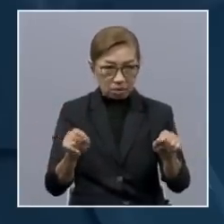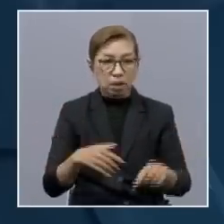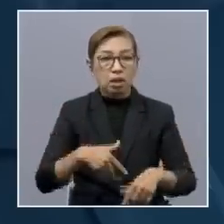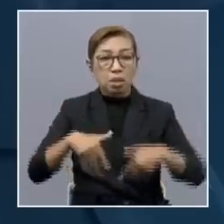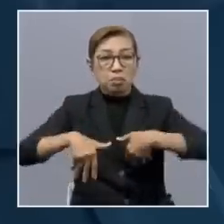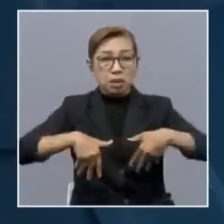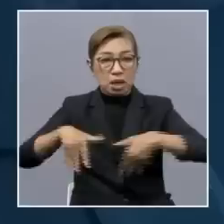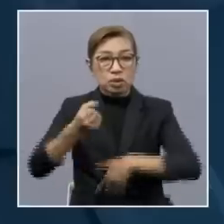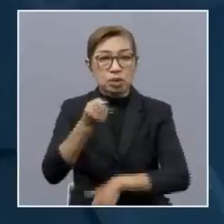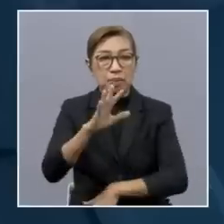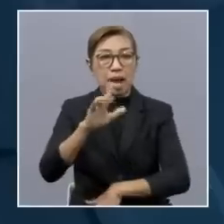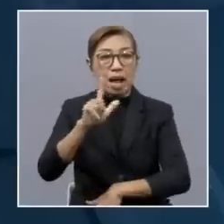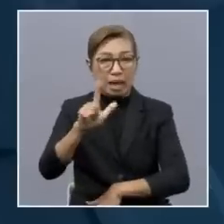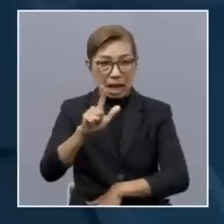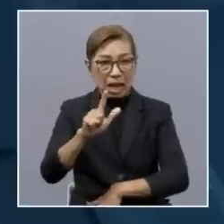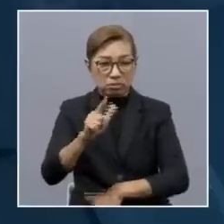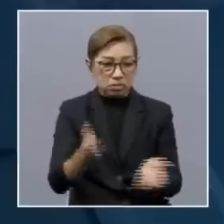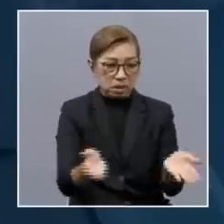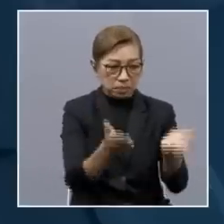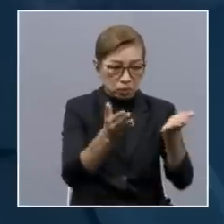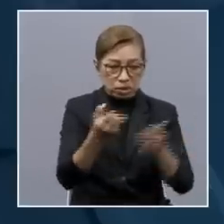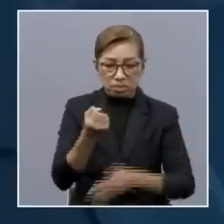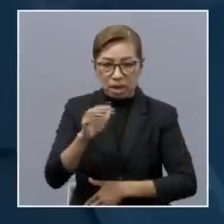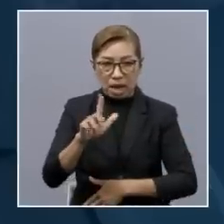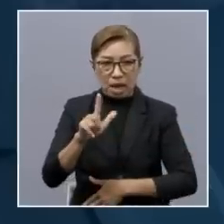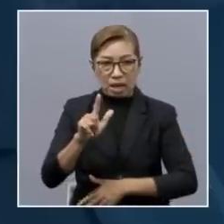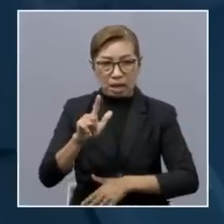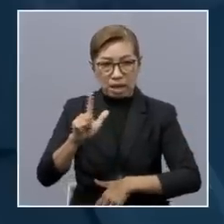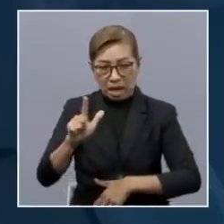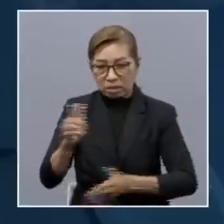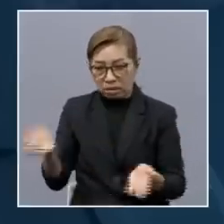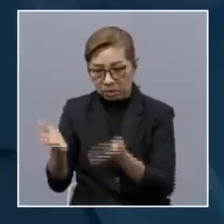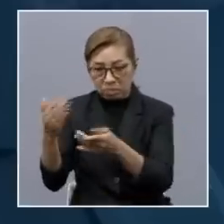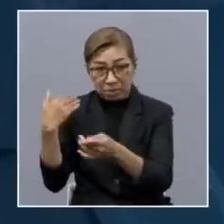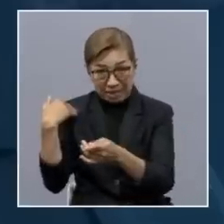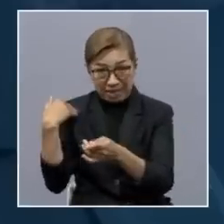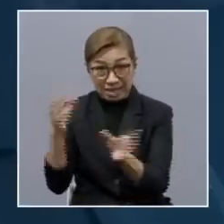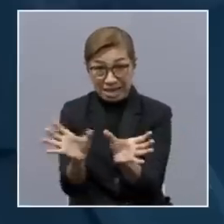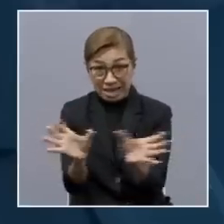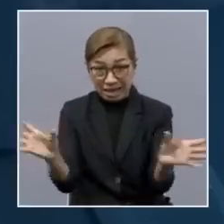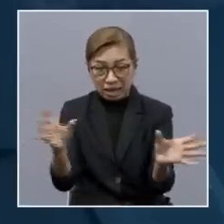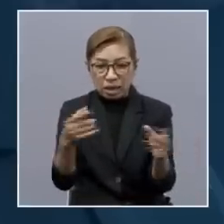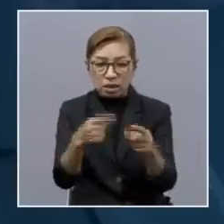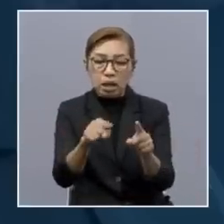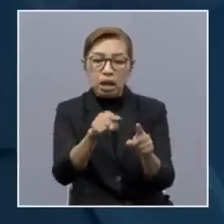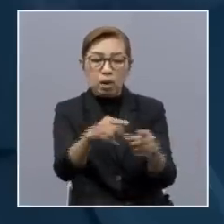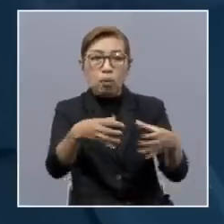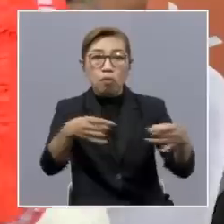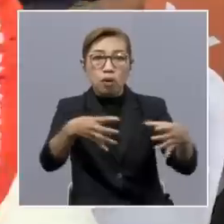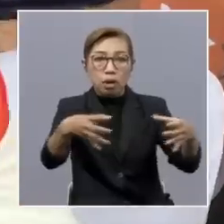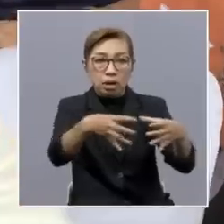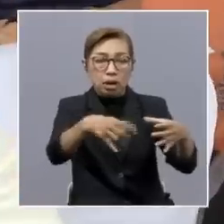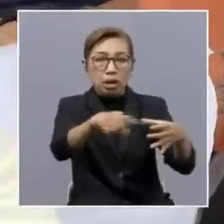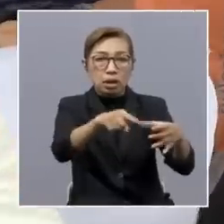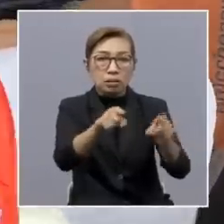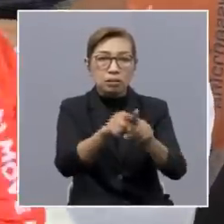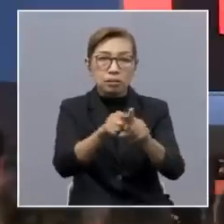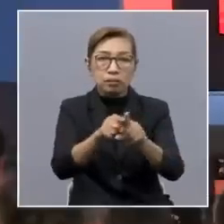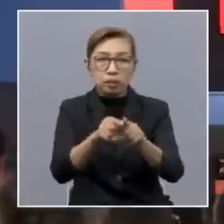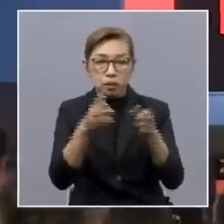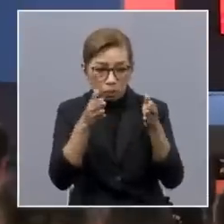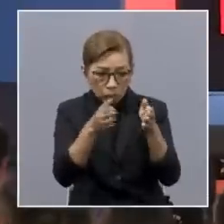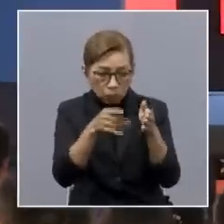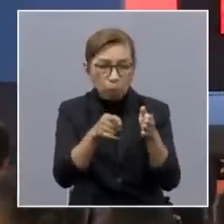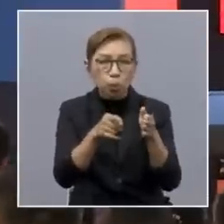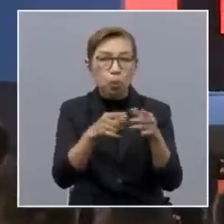านเสียงถือว่าไม่ได้ต่างกันมากนะคะแต่ถ้าโฟกัสเฉพาะพรรคที่เป็นพรรคฝ่ายค้านเดิมก็คือฝั่งเสรีนิยมอันนี้ต้องย